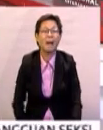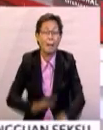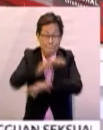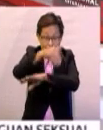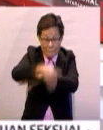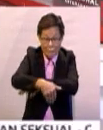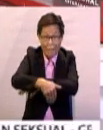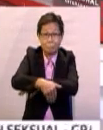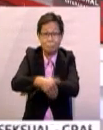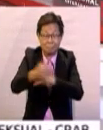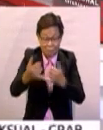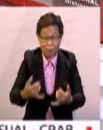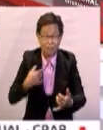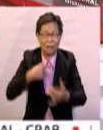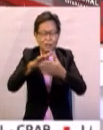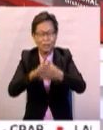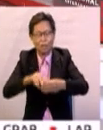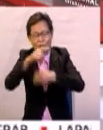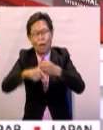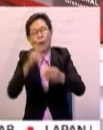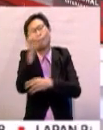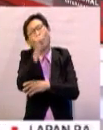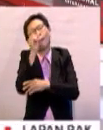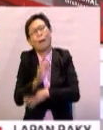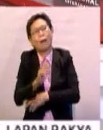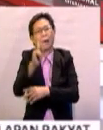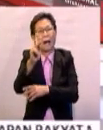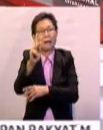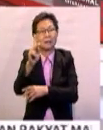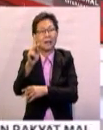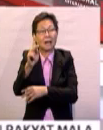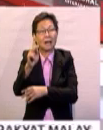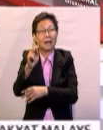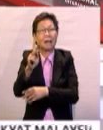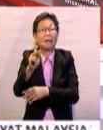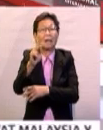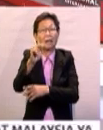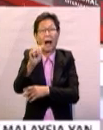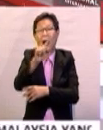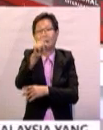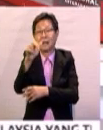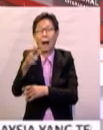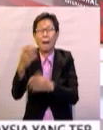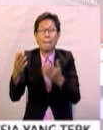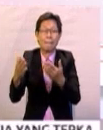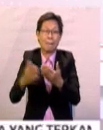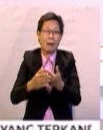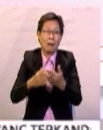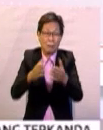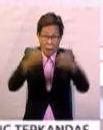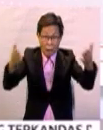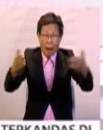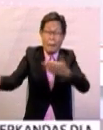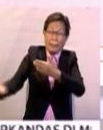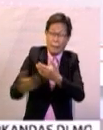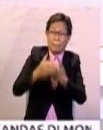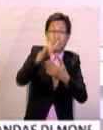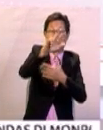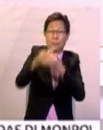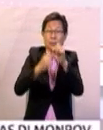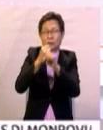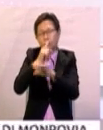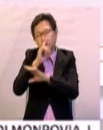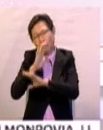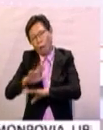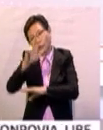Baik, malam ini juga kami bawakan cerita mengenai penyanyi Kaza yang kabarnya kembali selepas 35 tahun menyepi